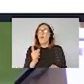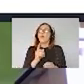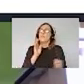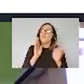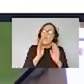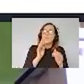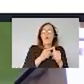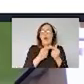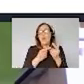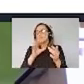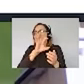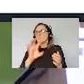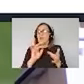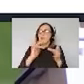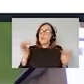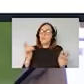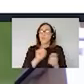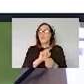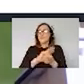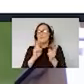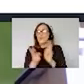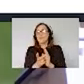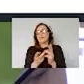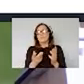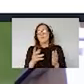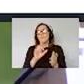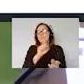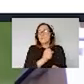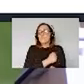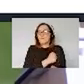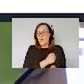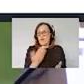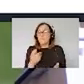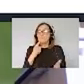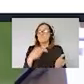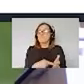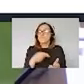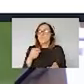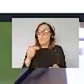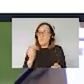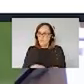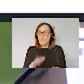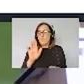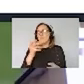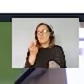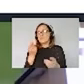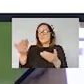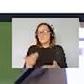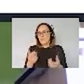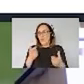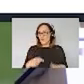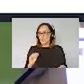mediów społecznościowych linków do spotkań w bibliotece, ze względu na to, że możecie Państwo mieć nieproszonych gości i